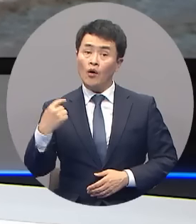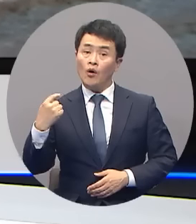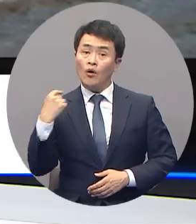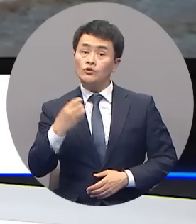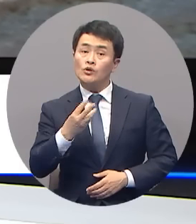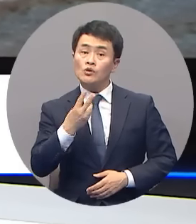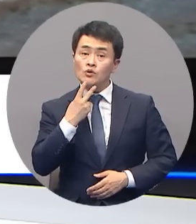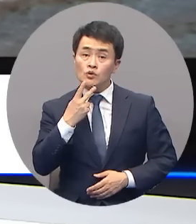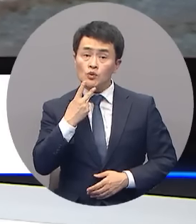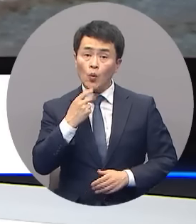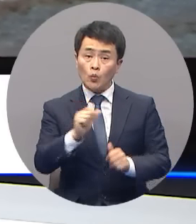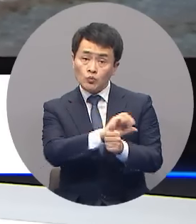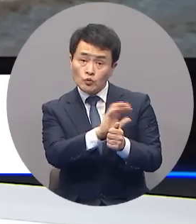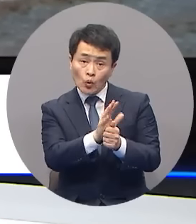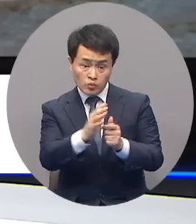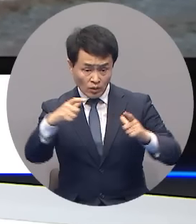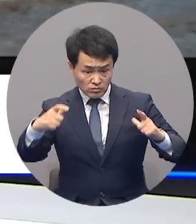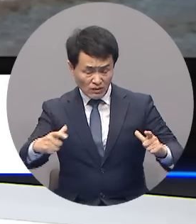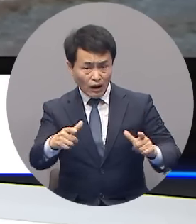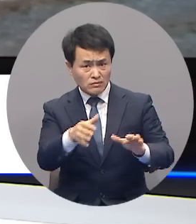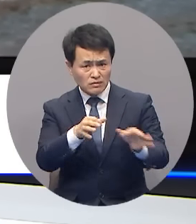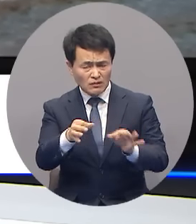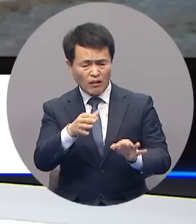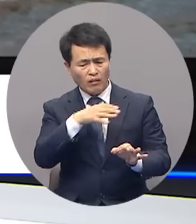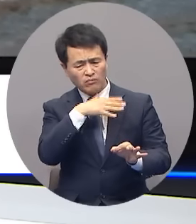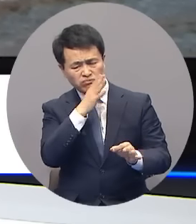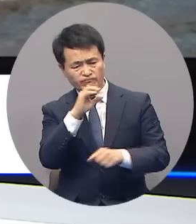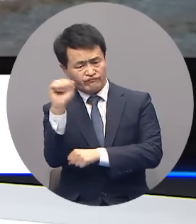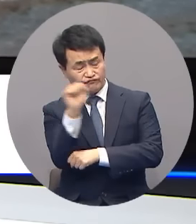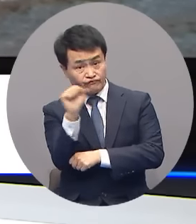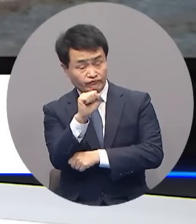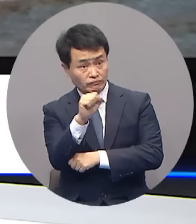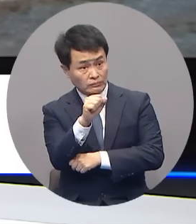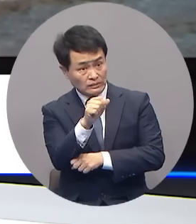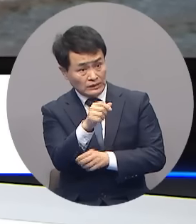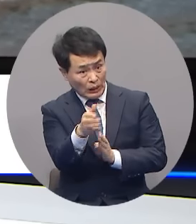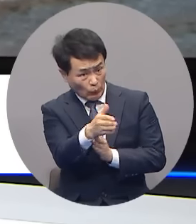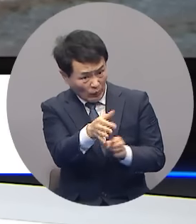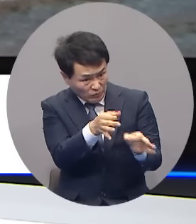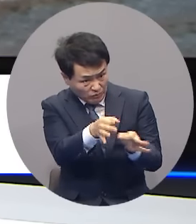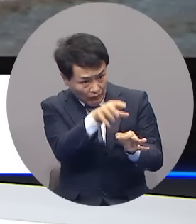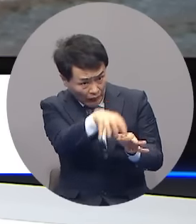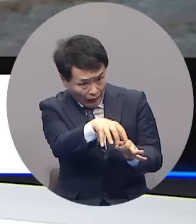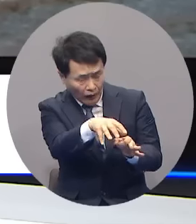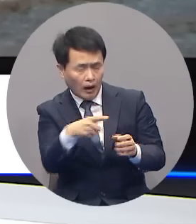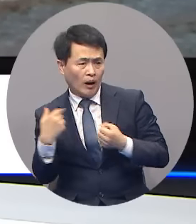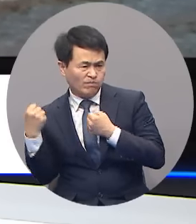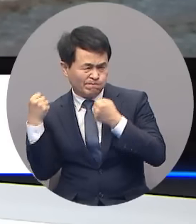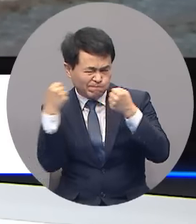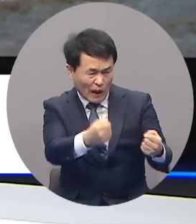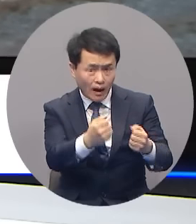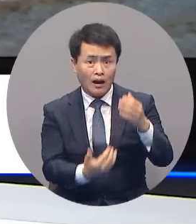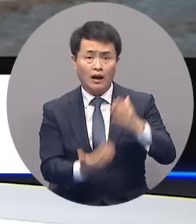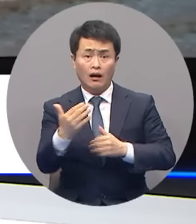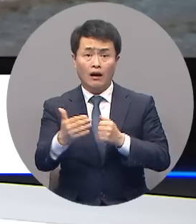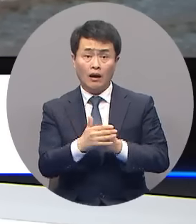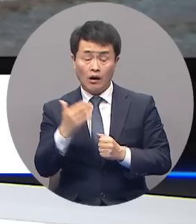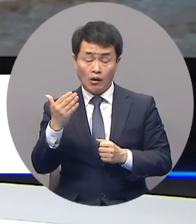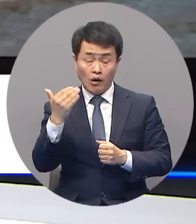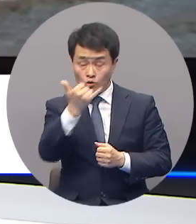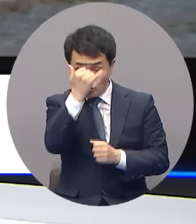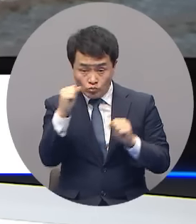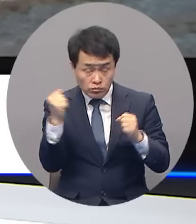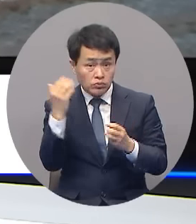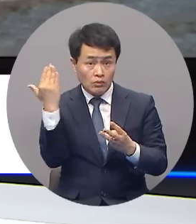어제 서울 동작구의 한 시장에서 고령 운전자가 몰던 승용차가 횟집으로 돌진하는 사고가 났습니다. 충북 청주에서는